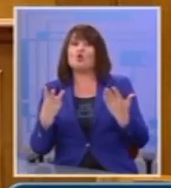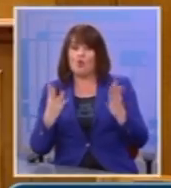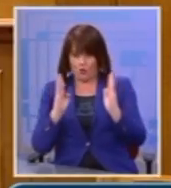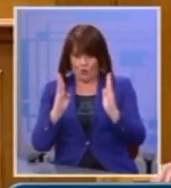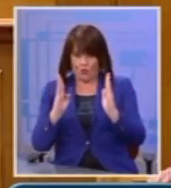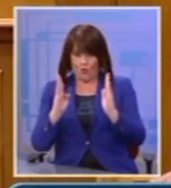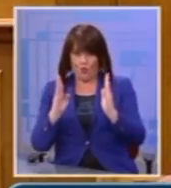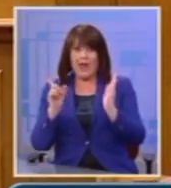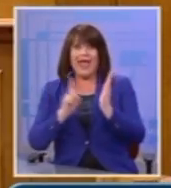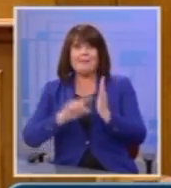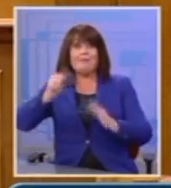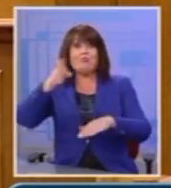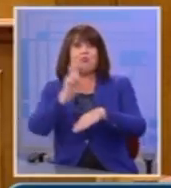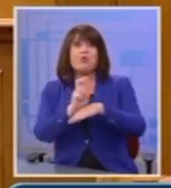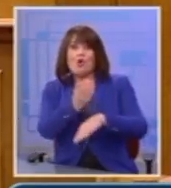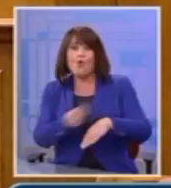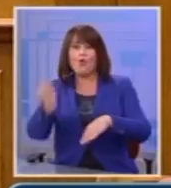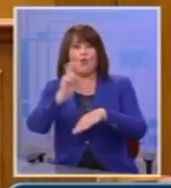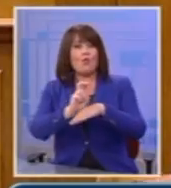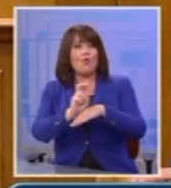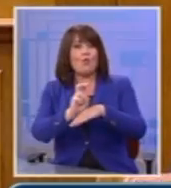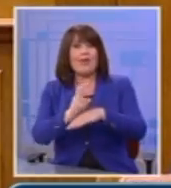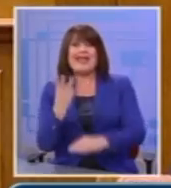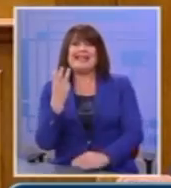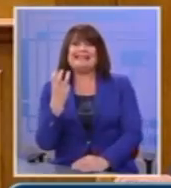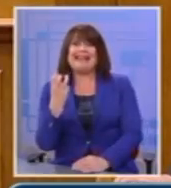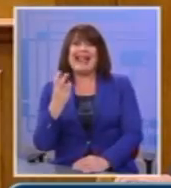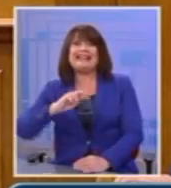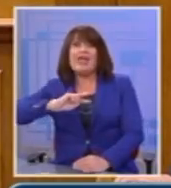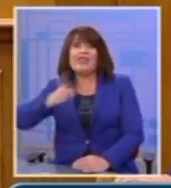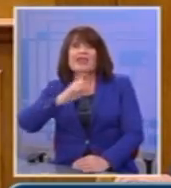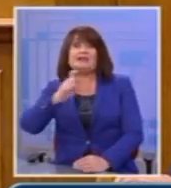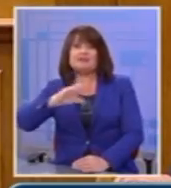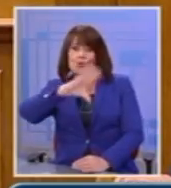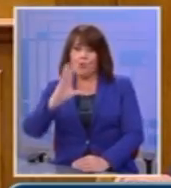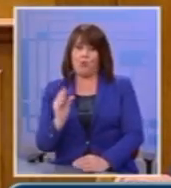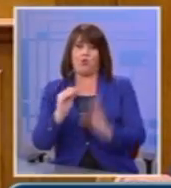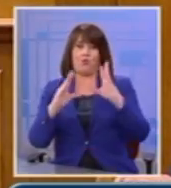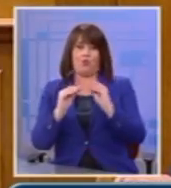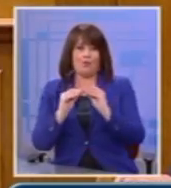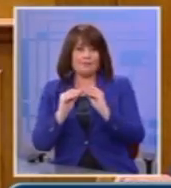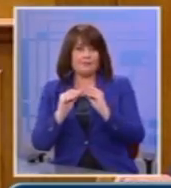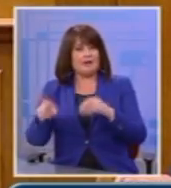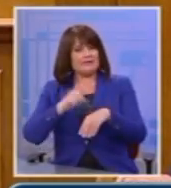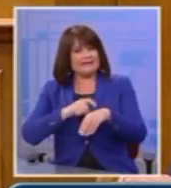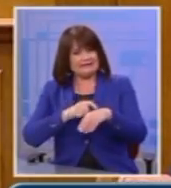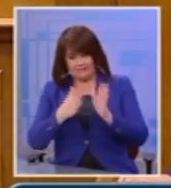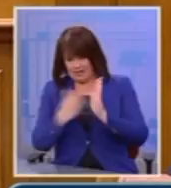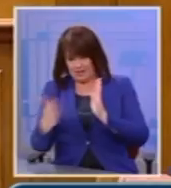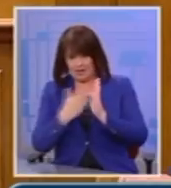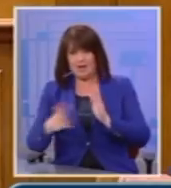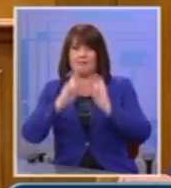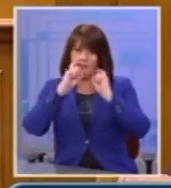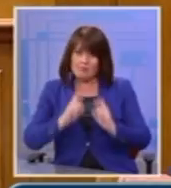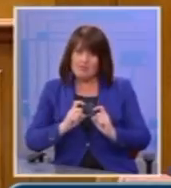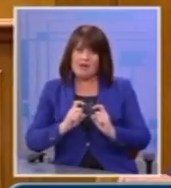έπρεπε να παράξουμε πρωτογενή πλεονάσματα της τάξης των 30 δις συνολικά, ενώ τώρα για την ίδια περίοδο έχουμε